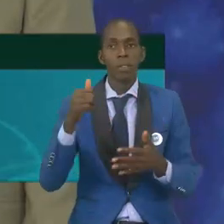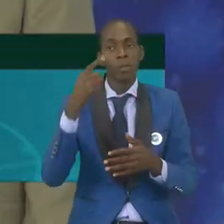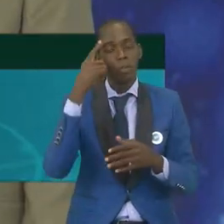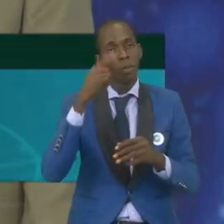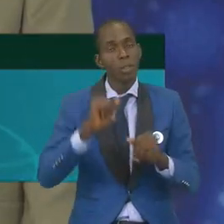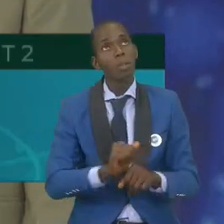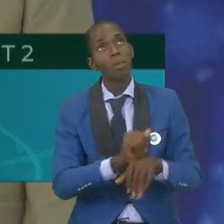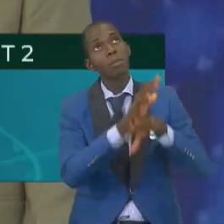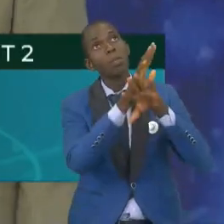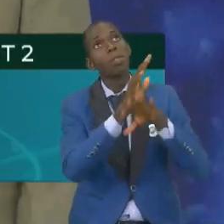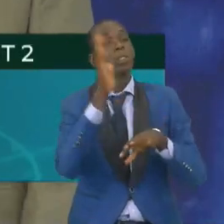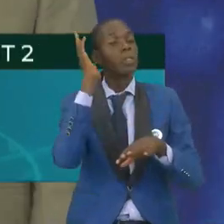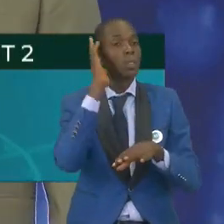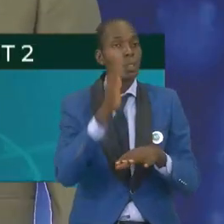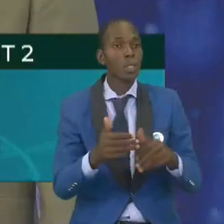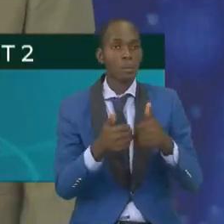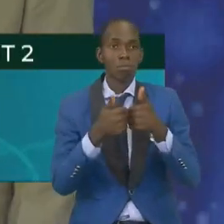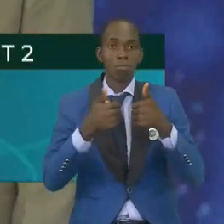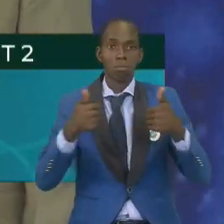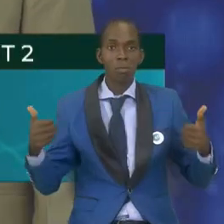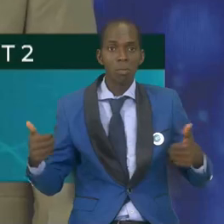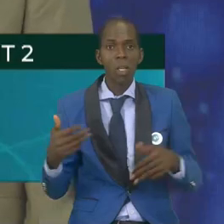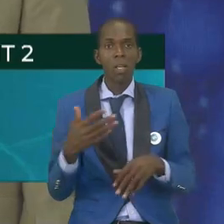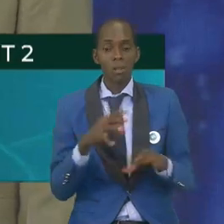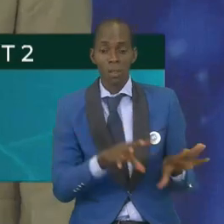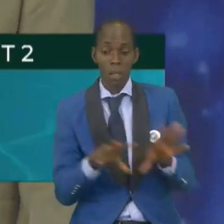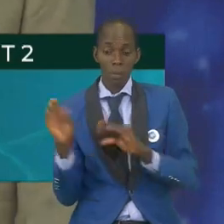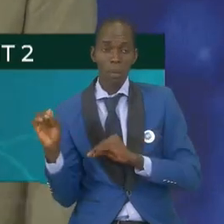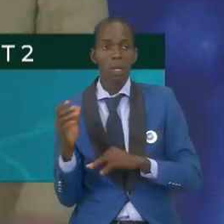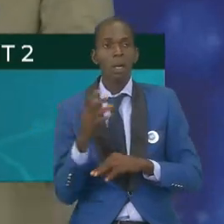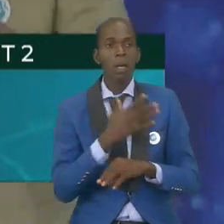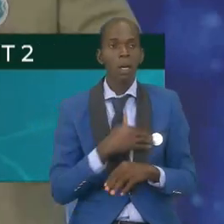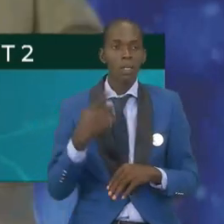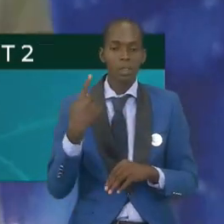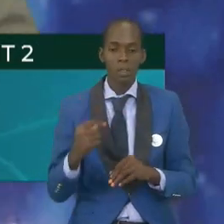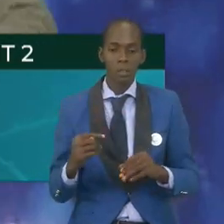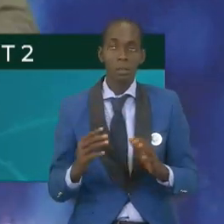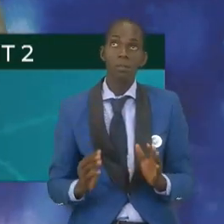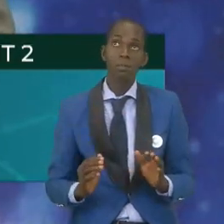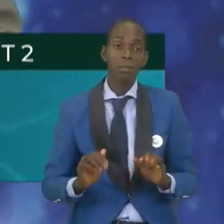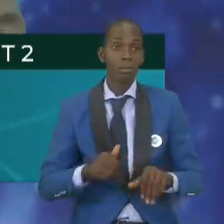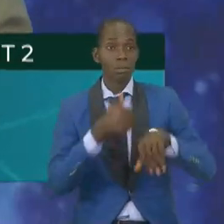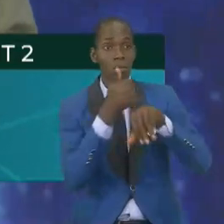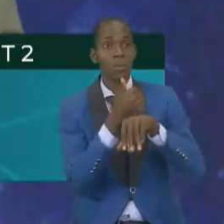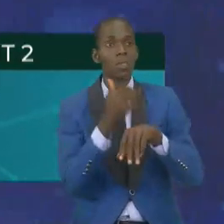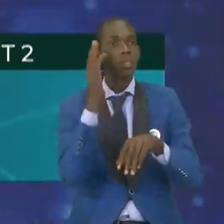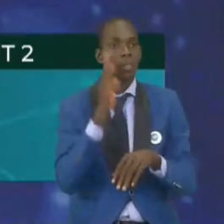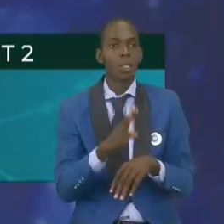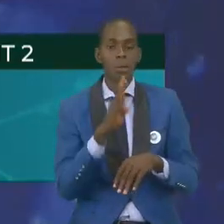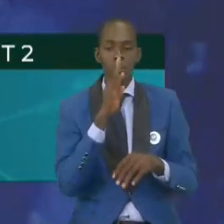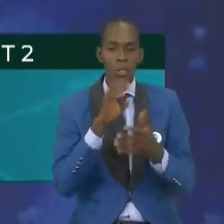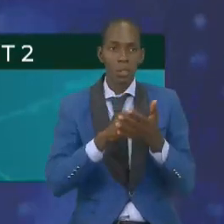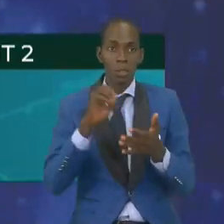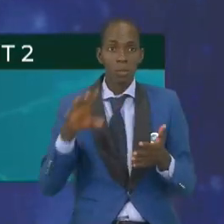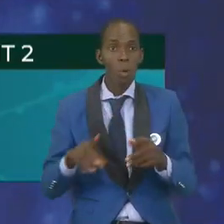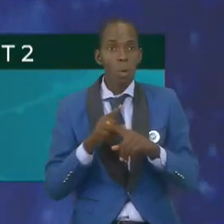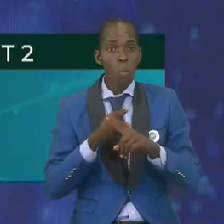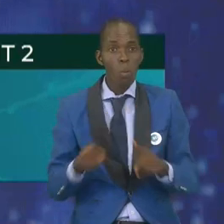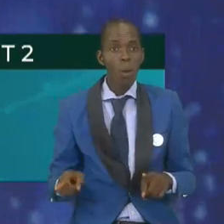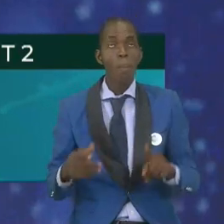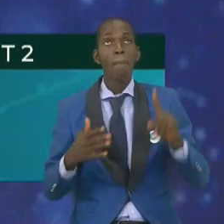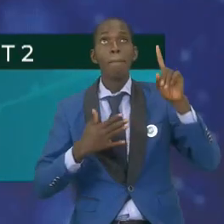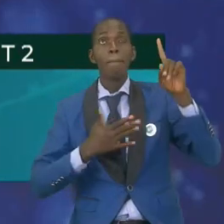54, verset 10. Ésaïe 54, 10. Quand les montagnes s'éloigneraient, quand